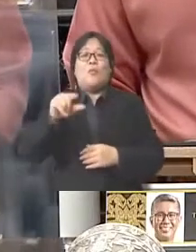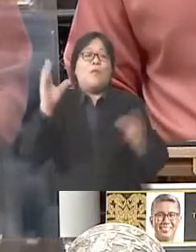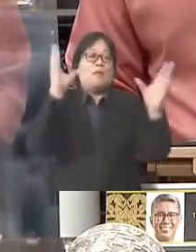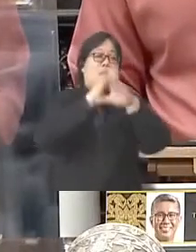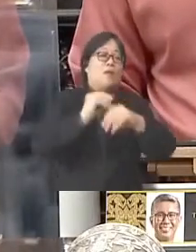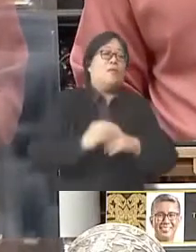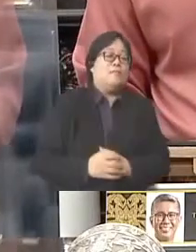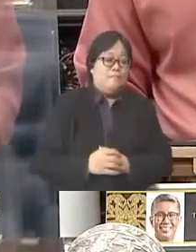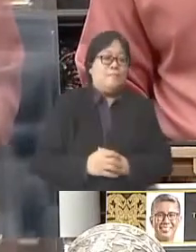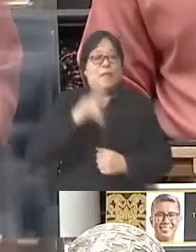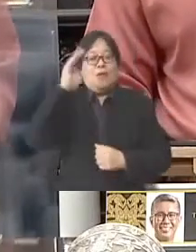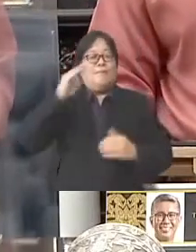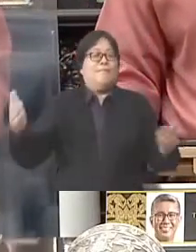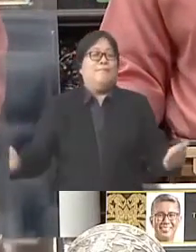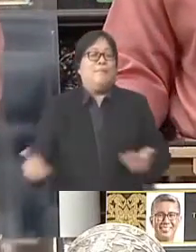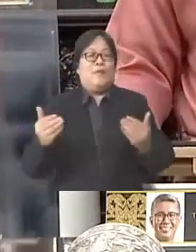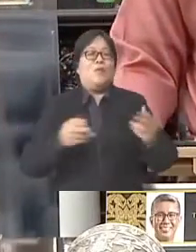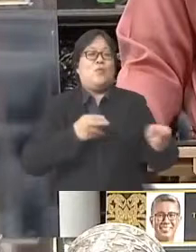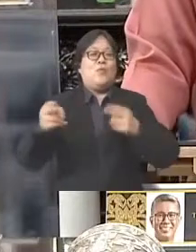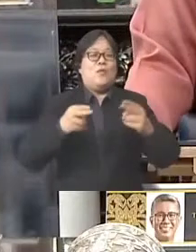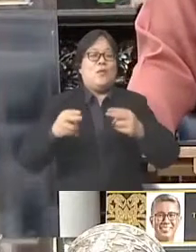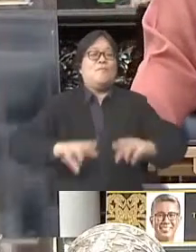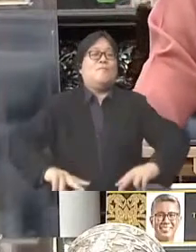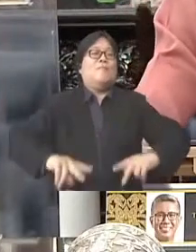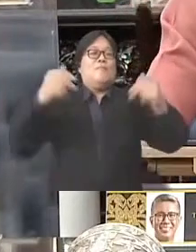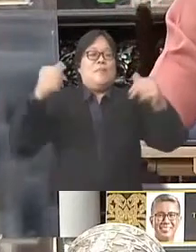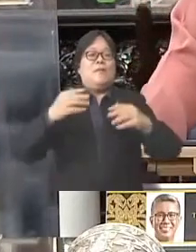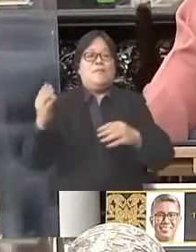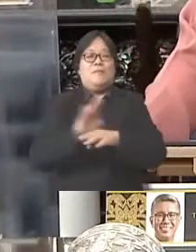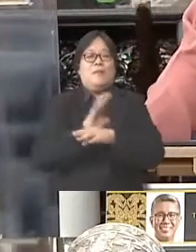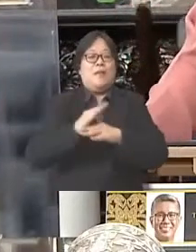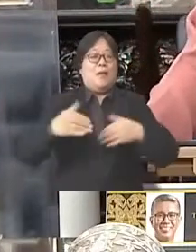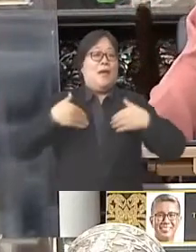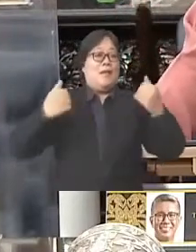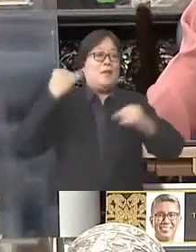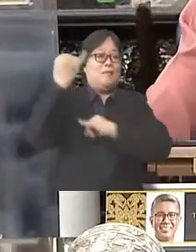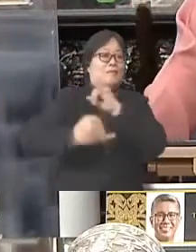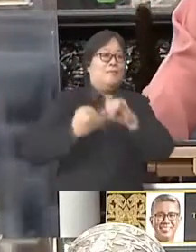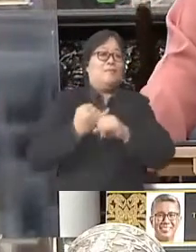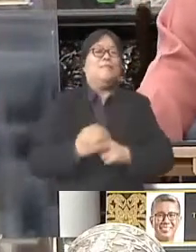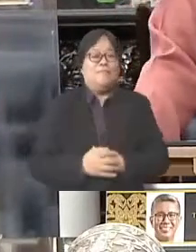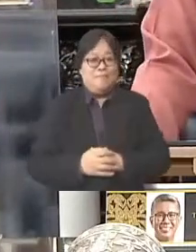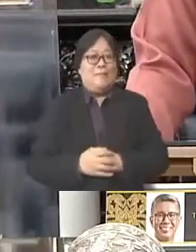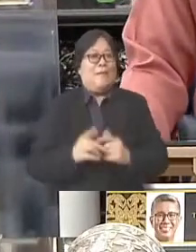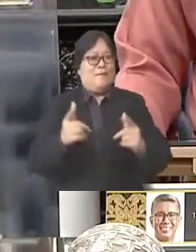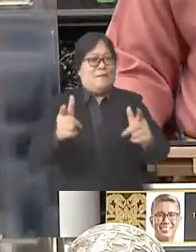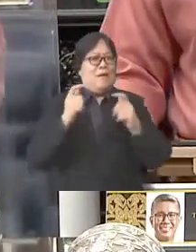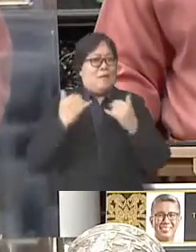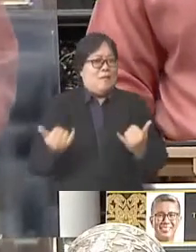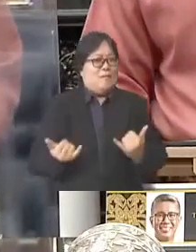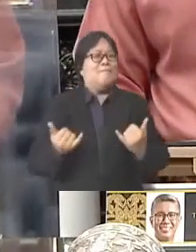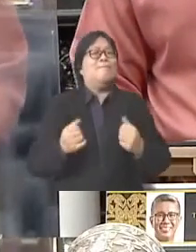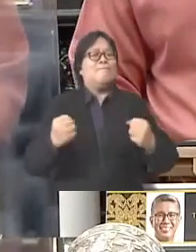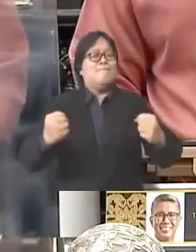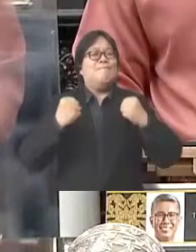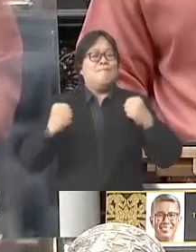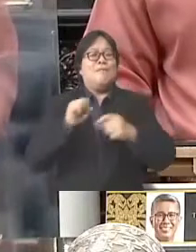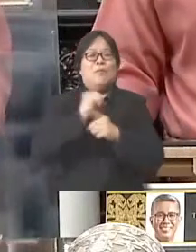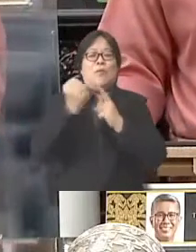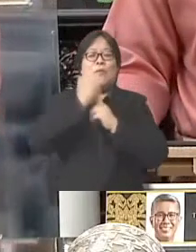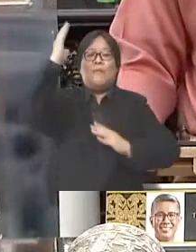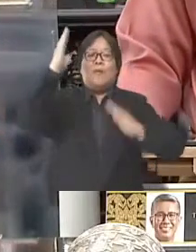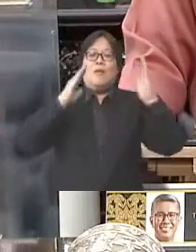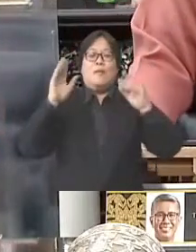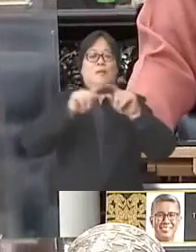kerajaan akan menggiatkan lagi usaha pemulihan industri pelancongan kesehatan antarbangsa dengan kadar segera bagi memperkokoh